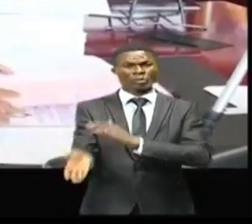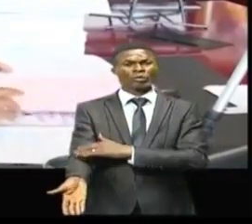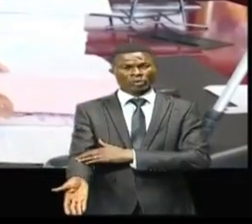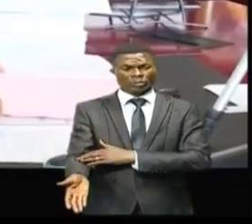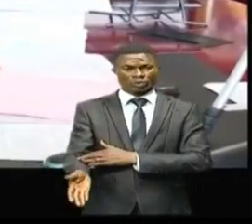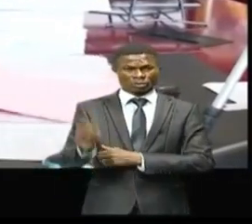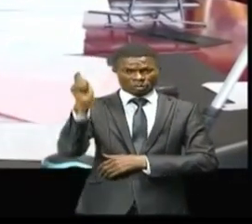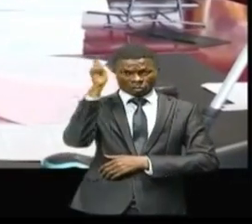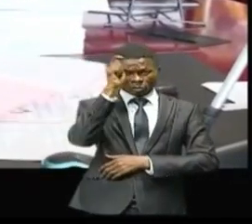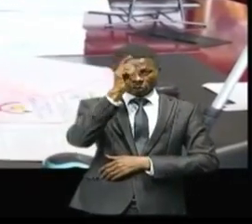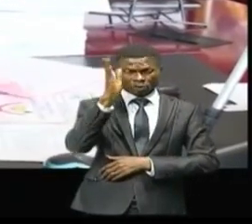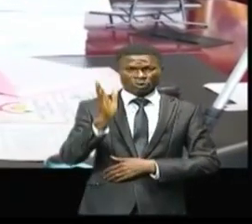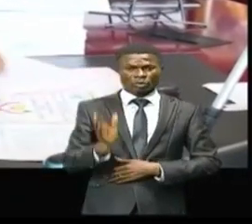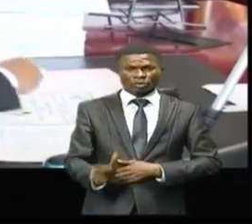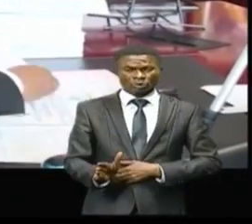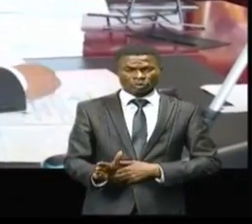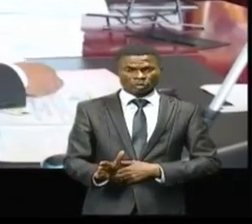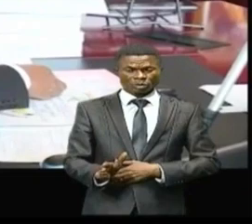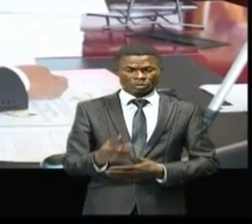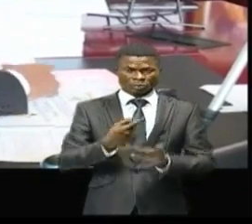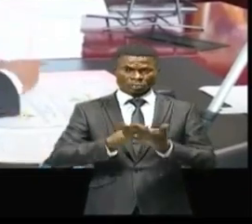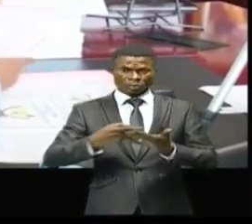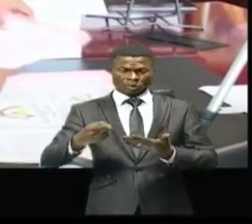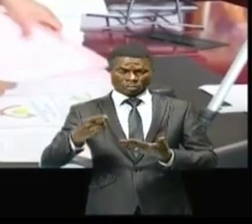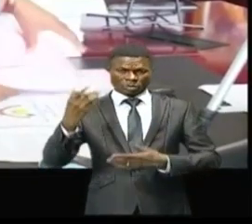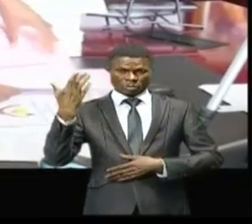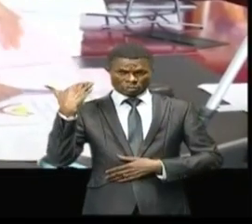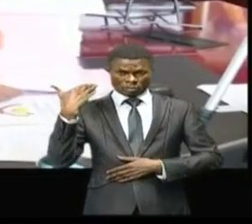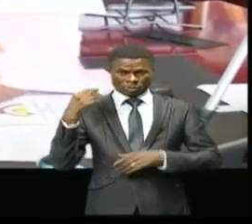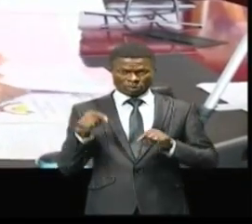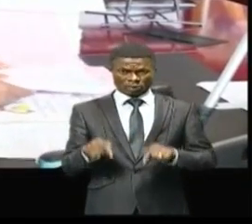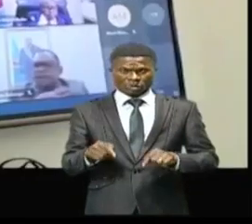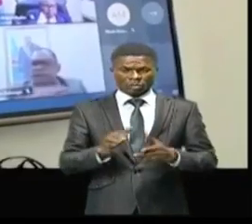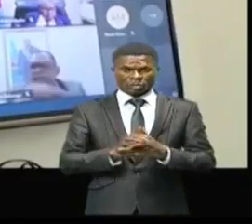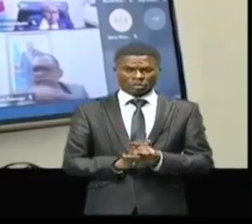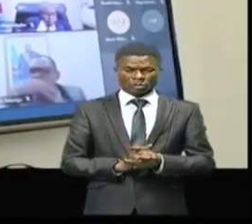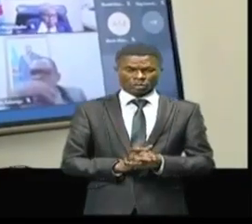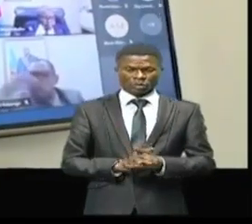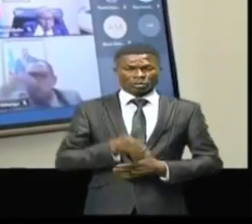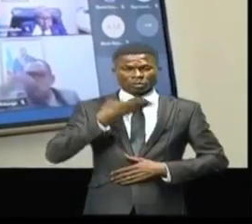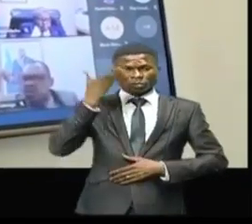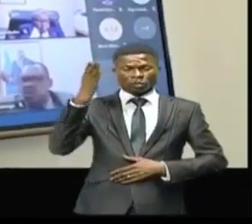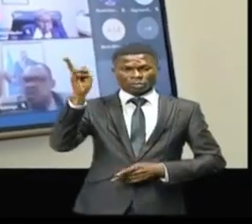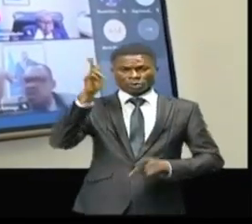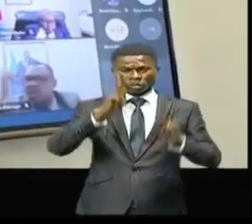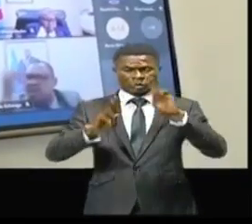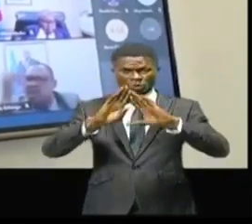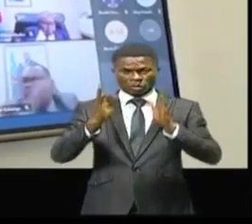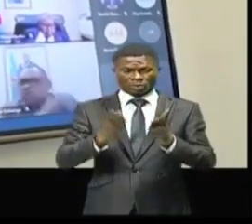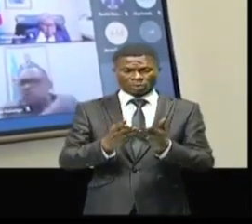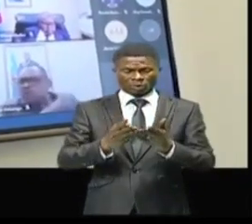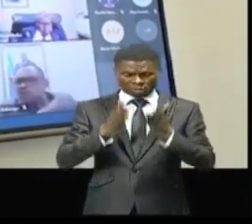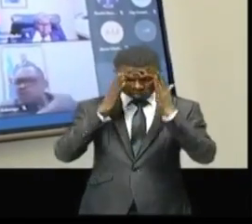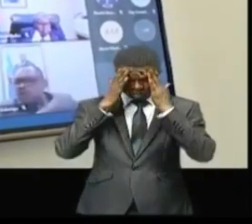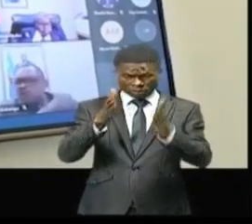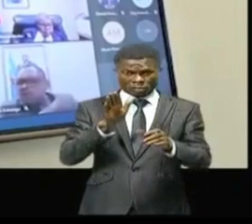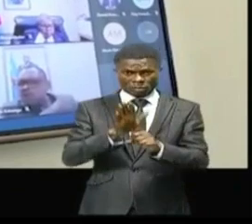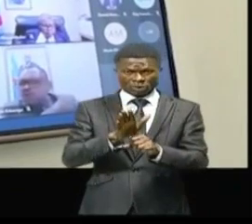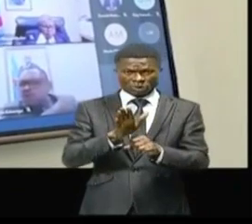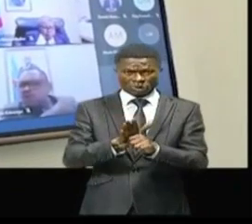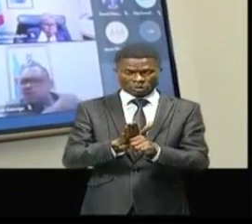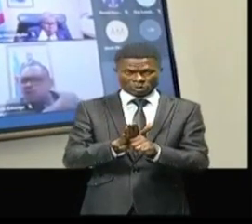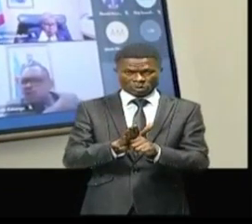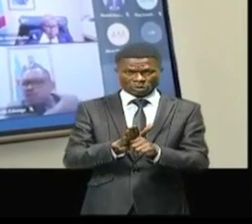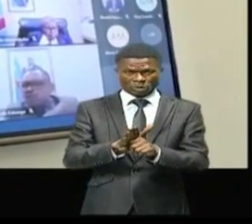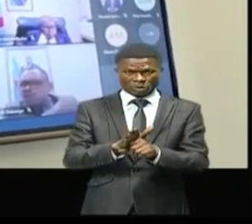terroristes pendant la semaine qui se termine l'état d'esprit de la population est resté dominé par